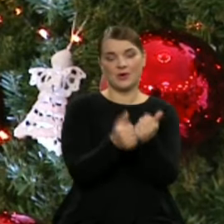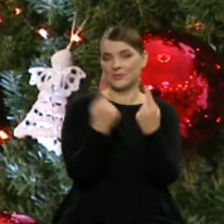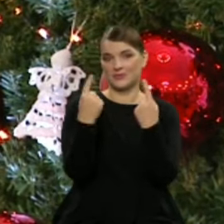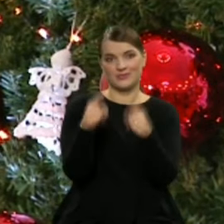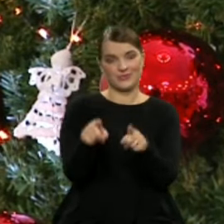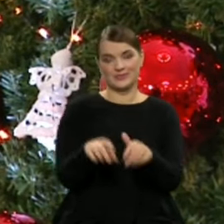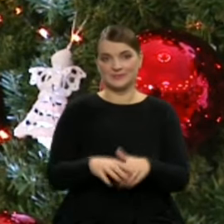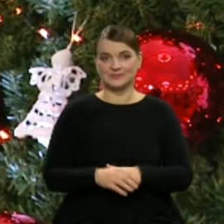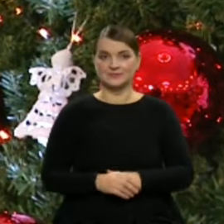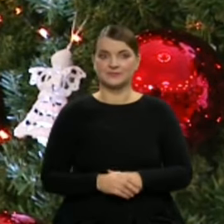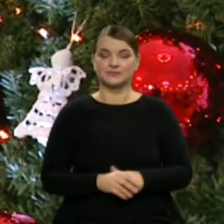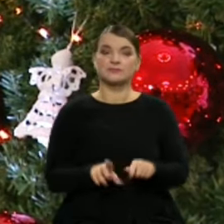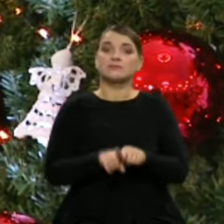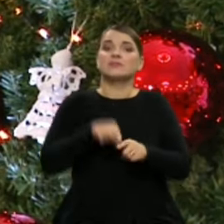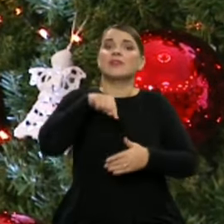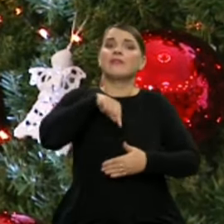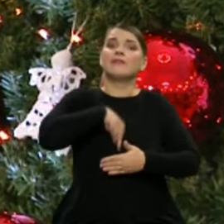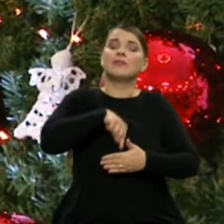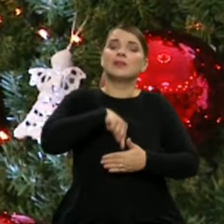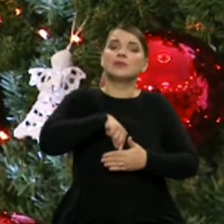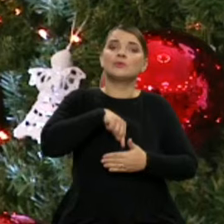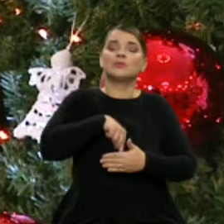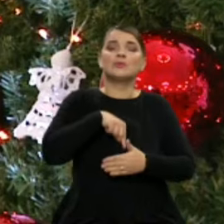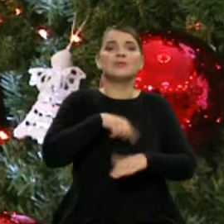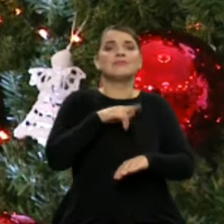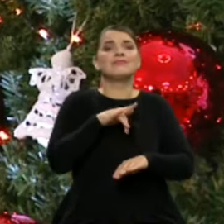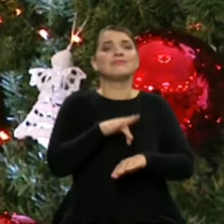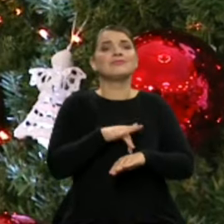Patyrėme tokias vidinės didelės